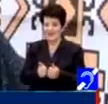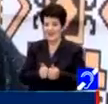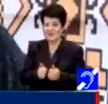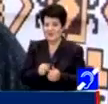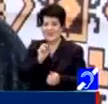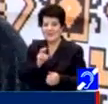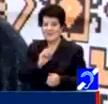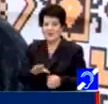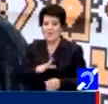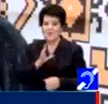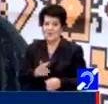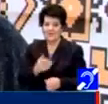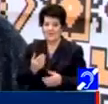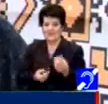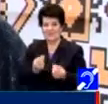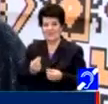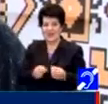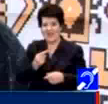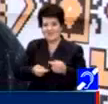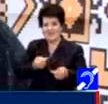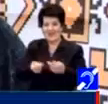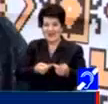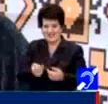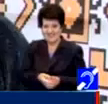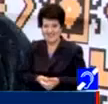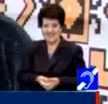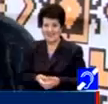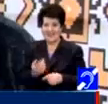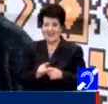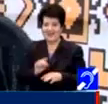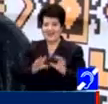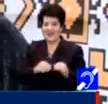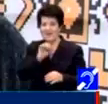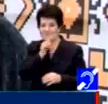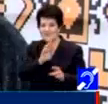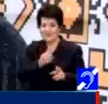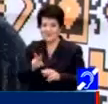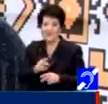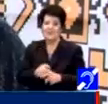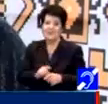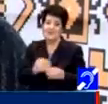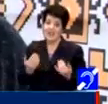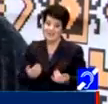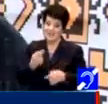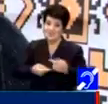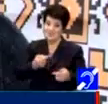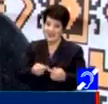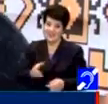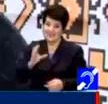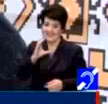Scopul nostru a fost, de fapt, o interacțiune a generației care constituie bunicile și generația de astăzi